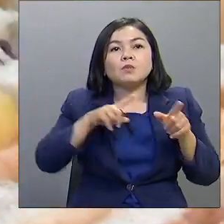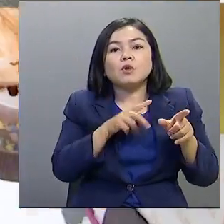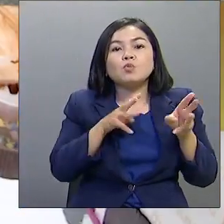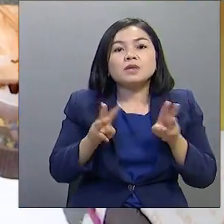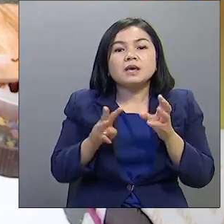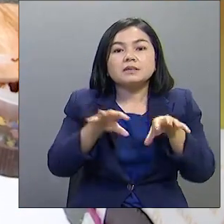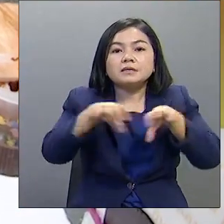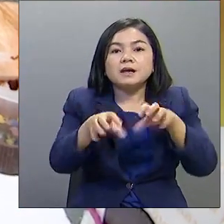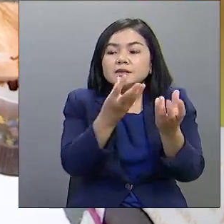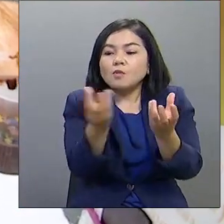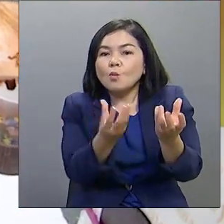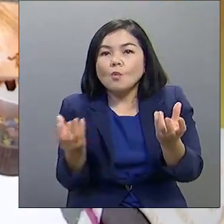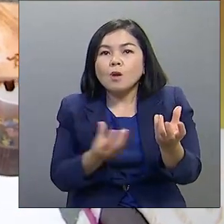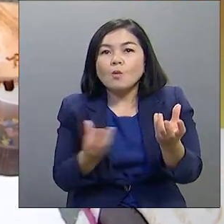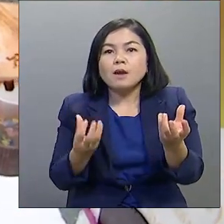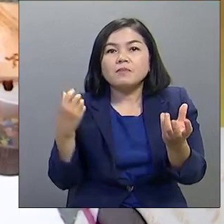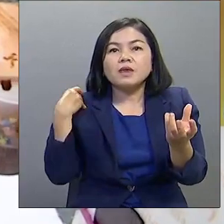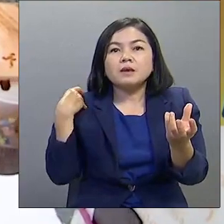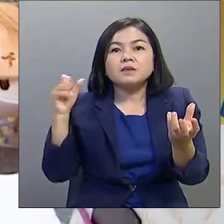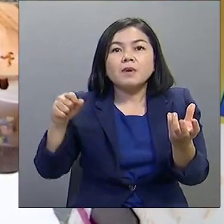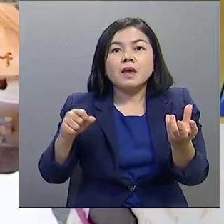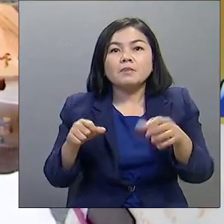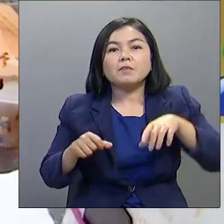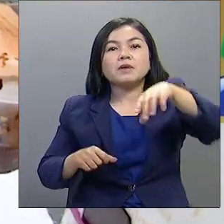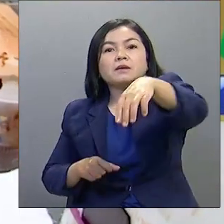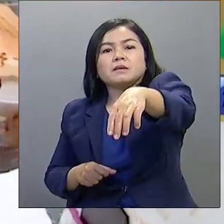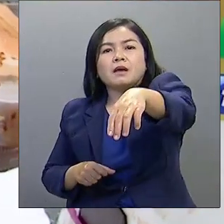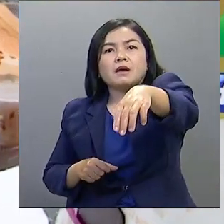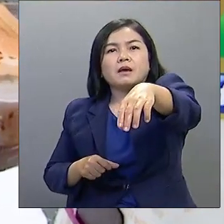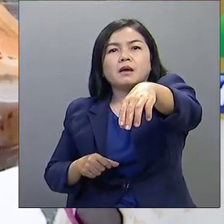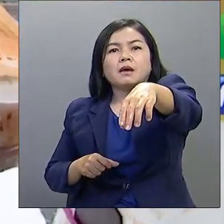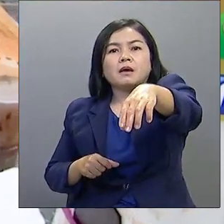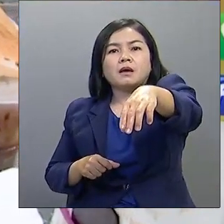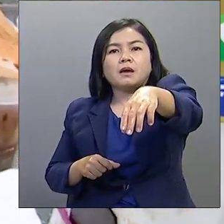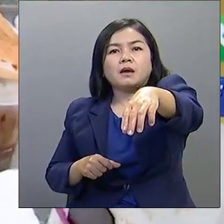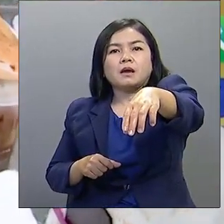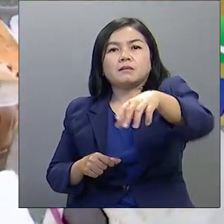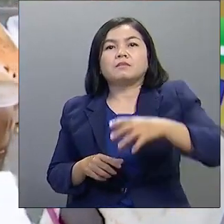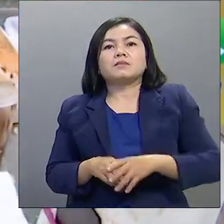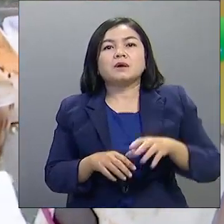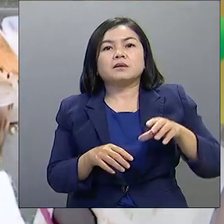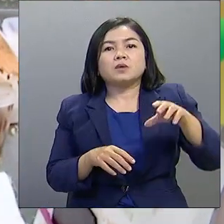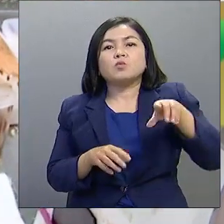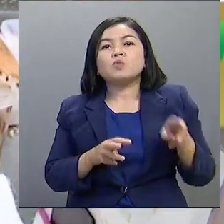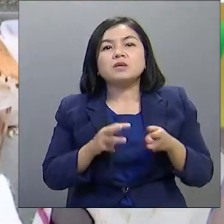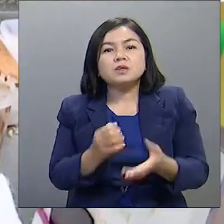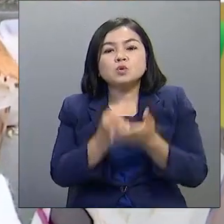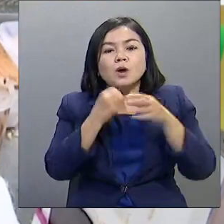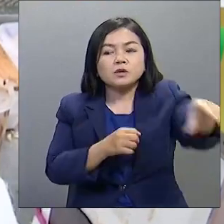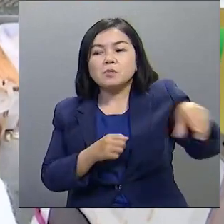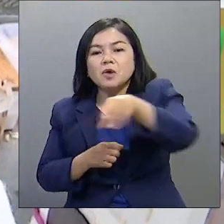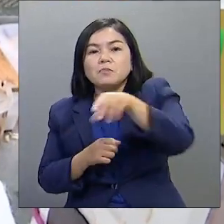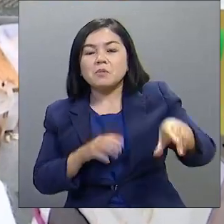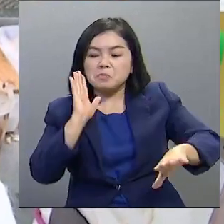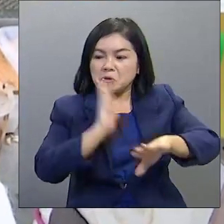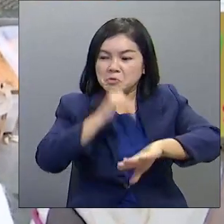ว้นี้ปั๊บ ส มมติวางตัวนี้อย่างนี้นะเรายื่นไปหยิบข้างหน้ามันก็ว่าเราเลือก จ้ะ เราต้องหยิบให้เขาเลยมันจะดูกระฉับกระเฉงดูเป็น